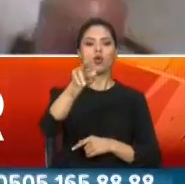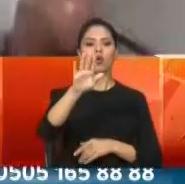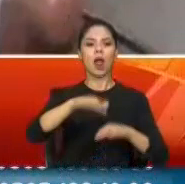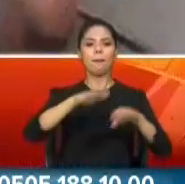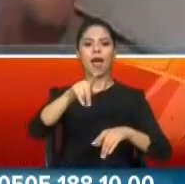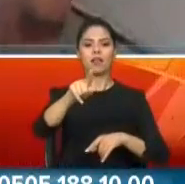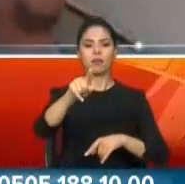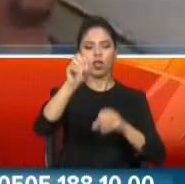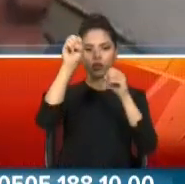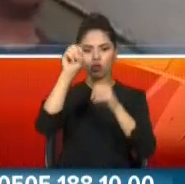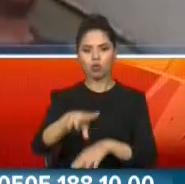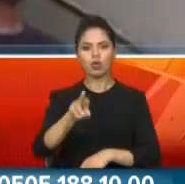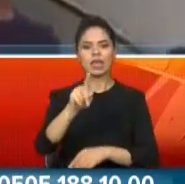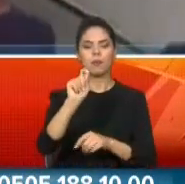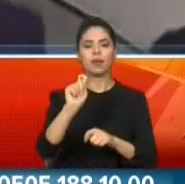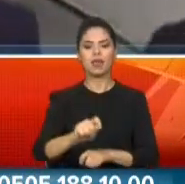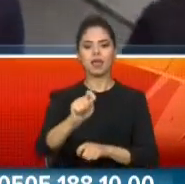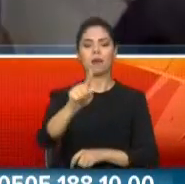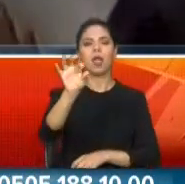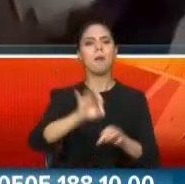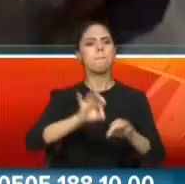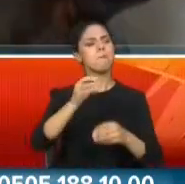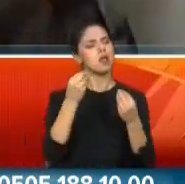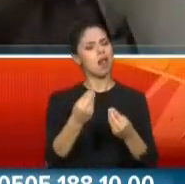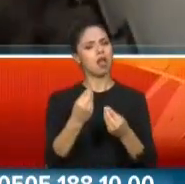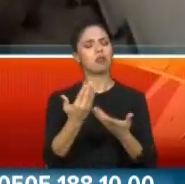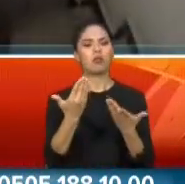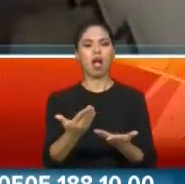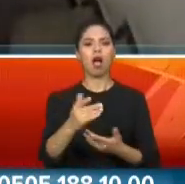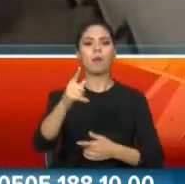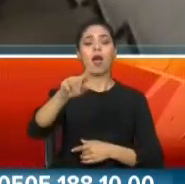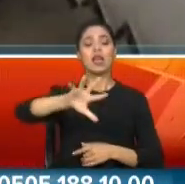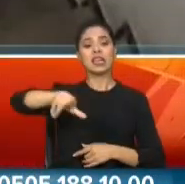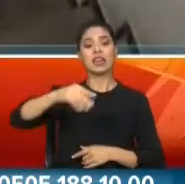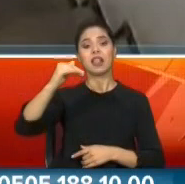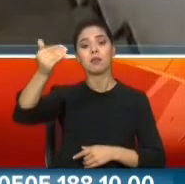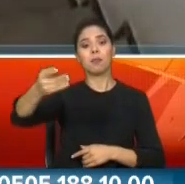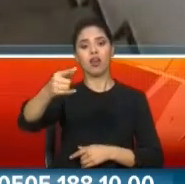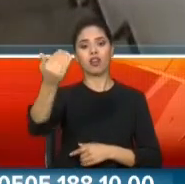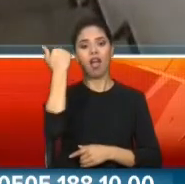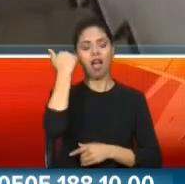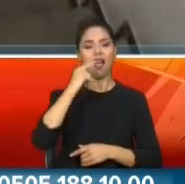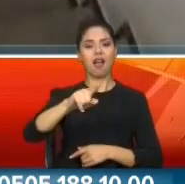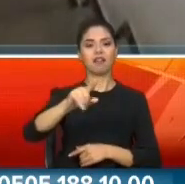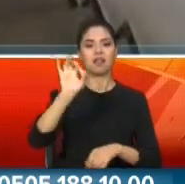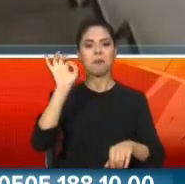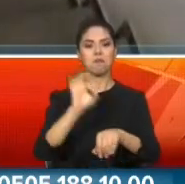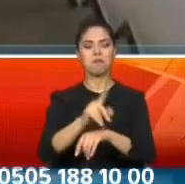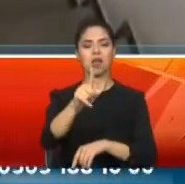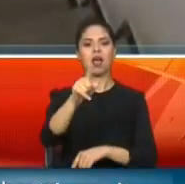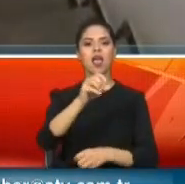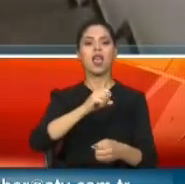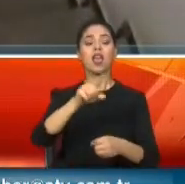üzereyken yere bir şey düşürmüş gibi yaptı. Plan kusursuz ilerliyordu. Diğer yan kesici ise mağdurun hemen arkasındaydı.